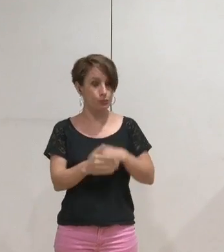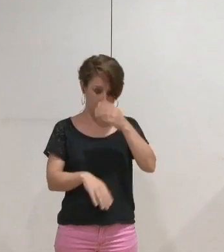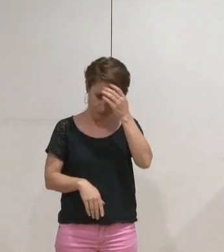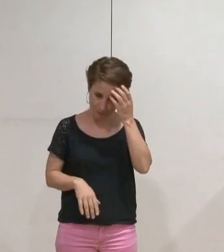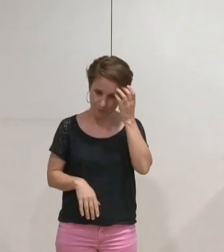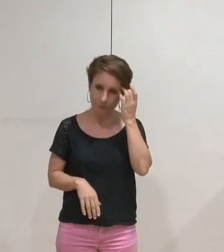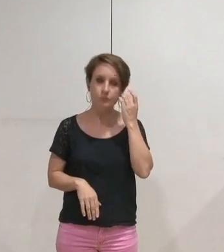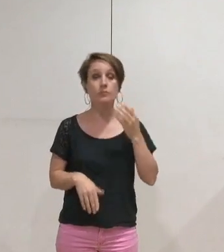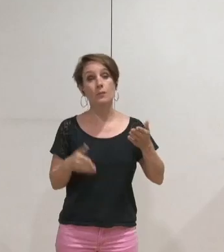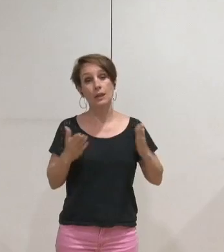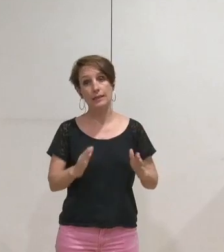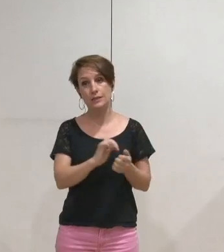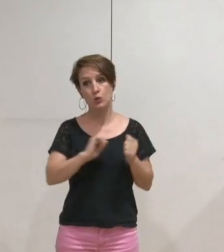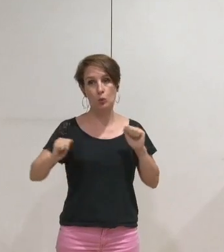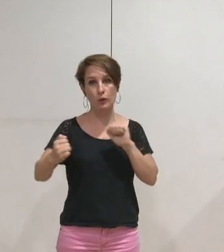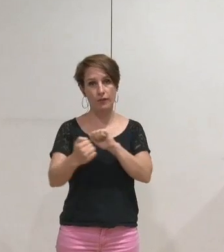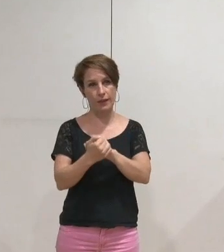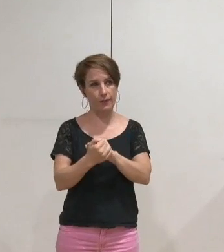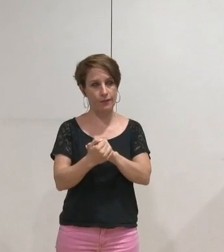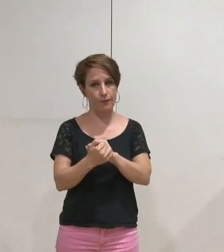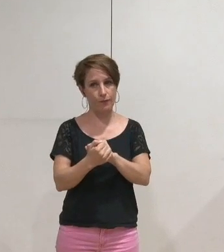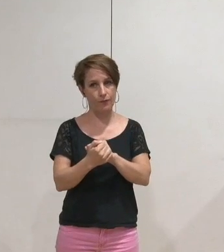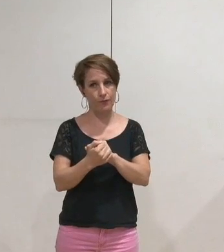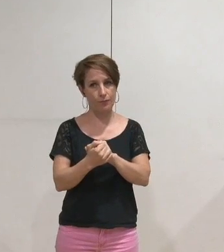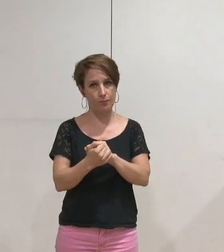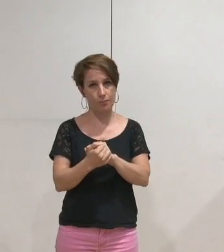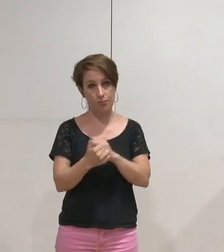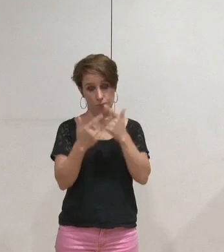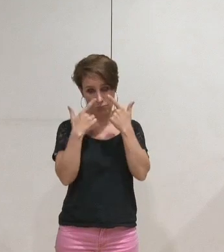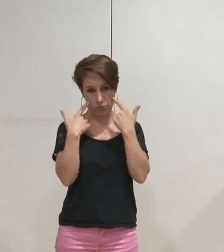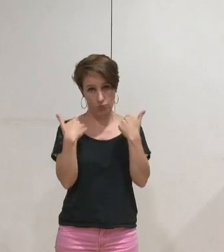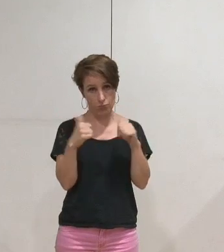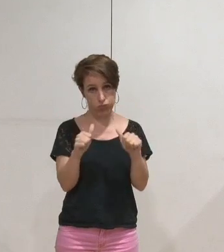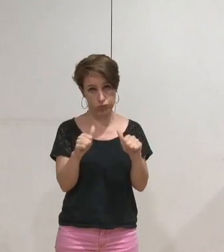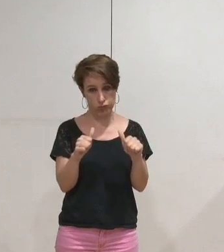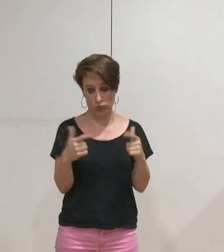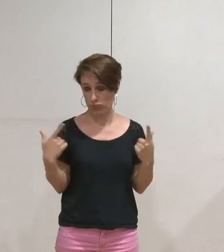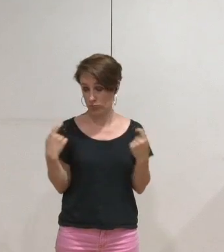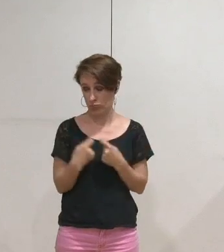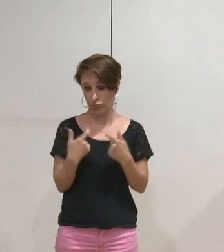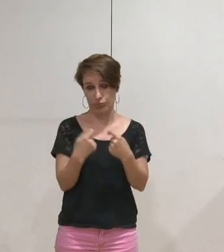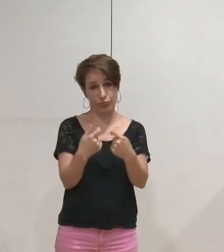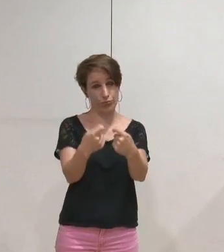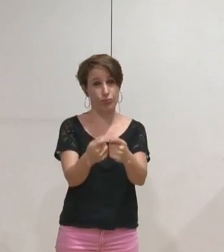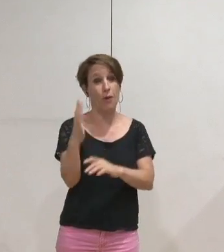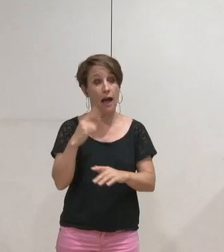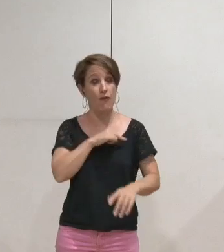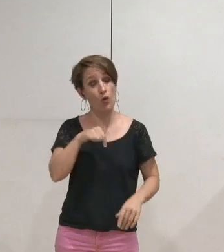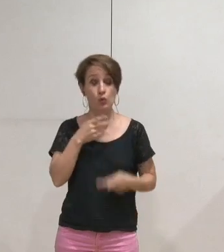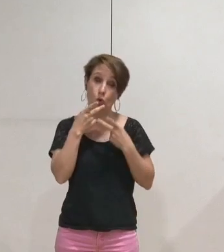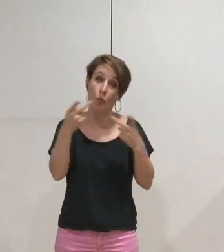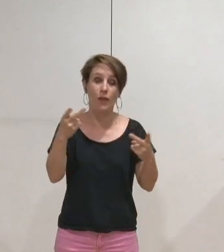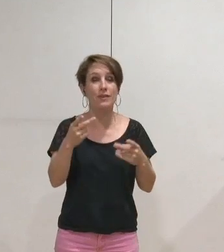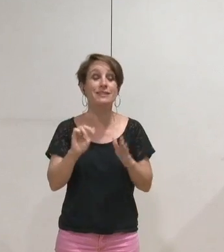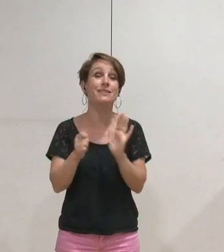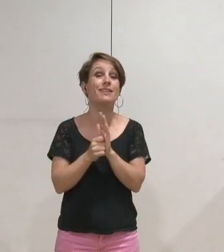décision modificative valide point par point ce que nous avons dit au moment du budget alors Hakim Sabri